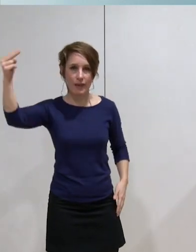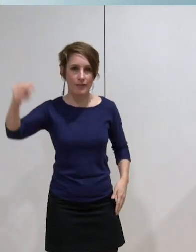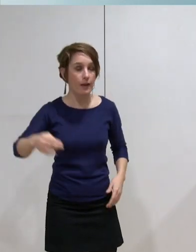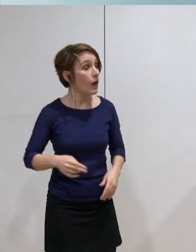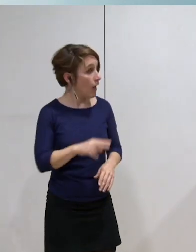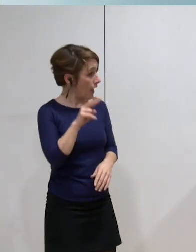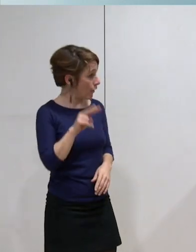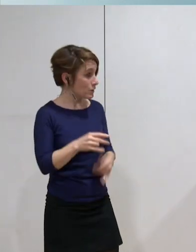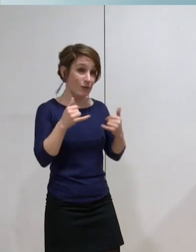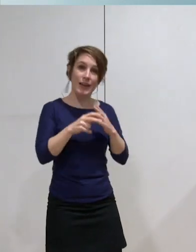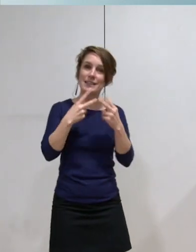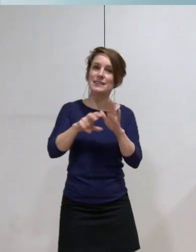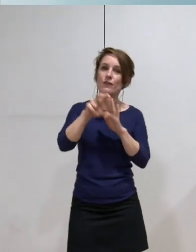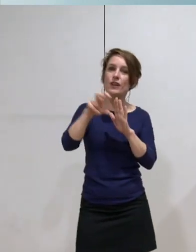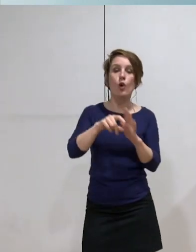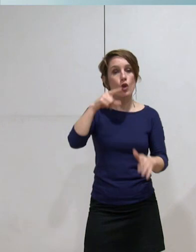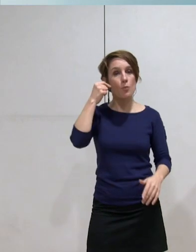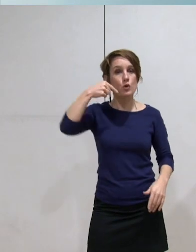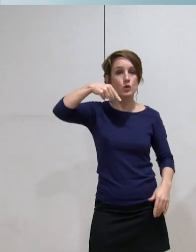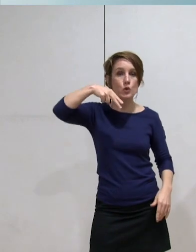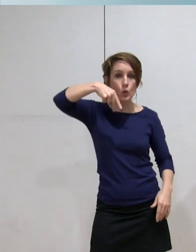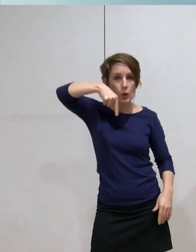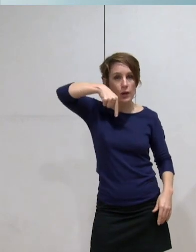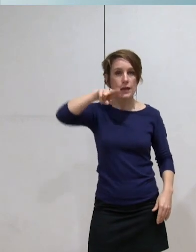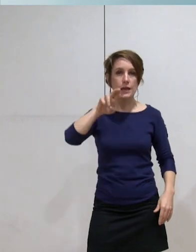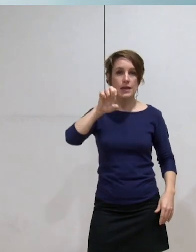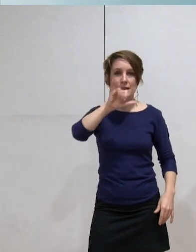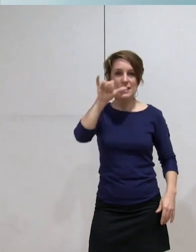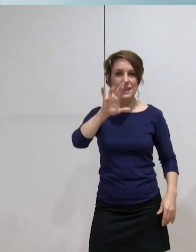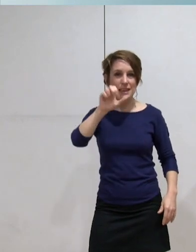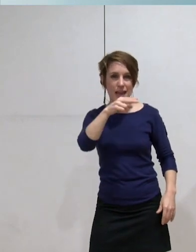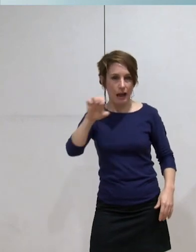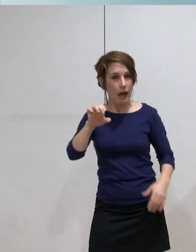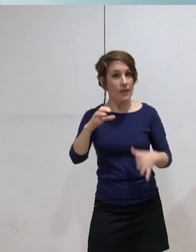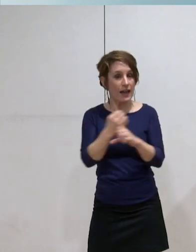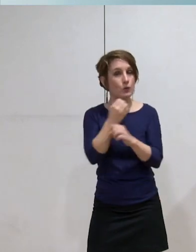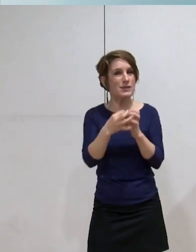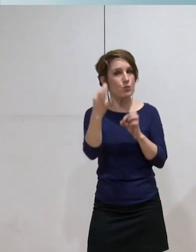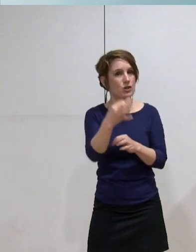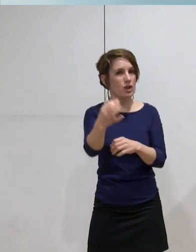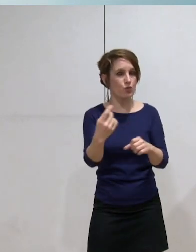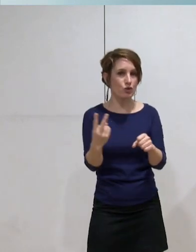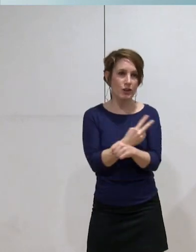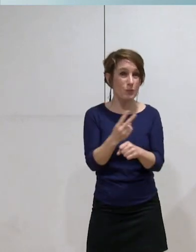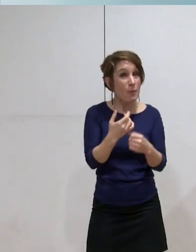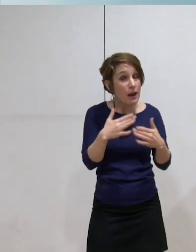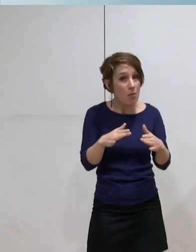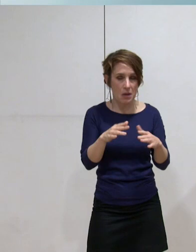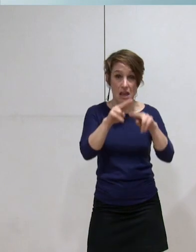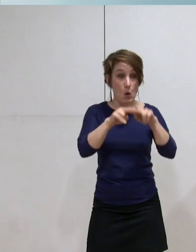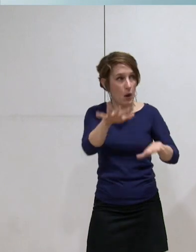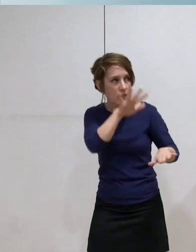ville de Grenoble mais manifestement Grenoble me semble être à l'écart de la vague de fond qui est en train de